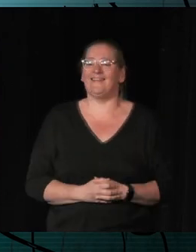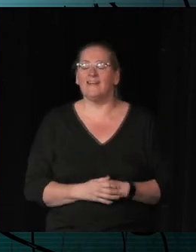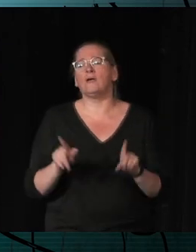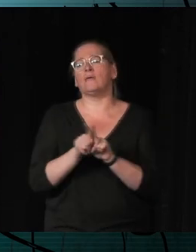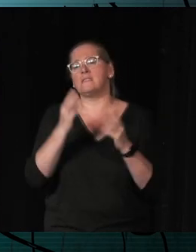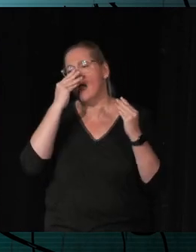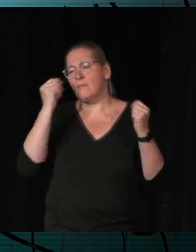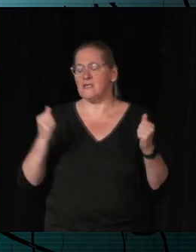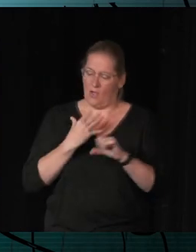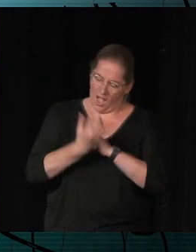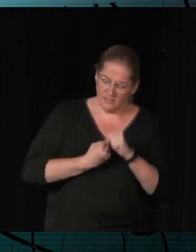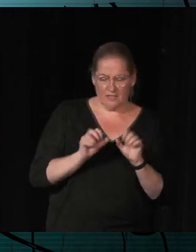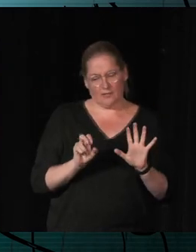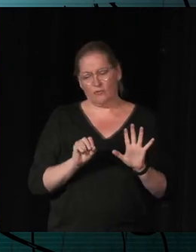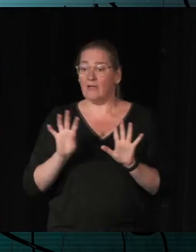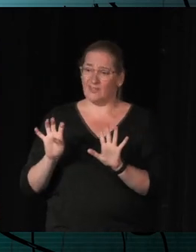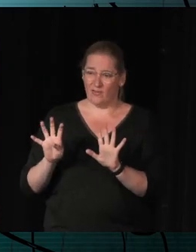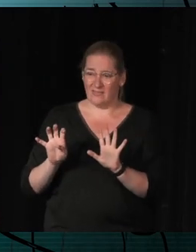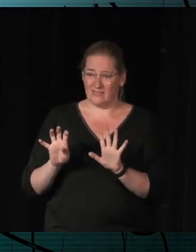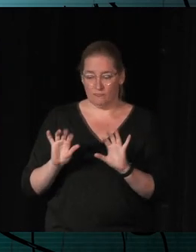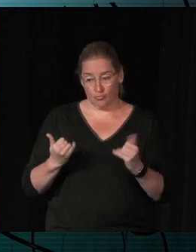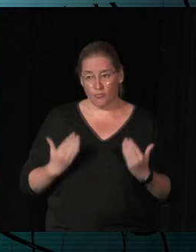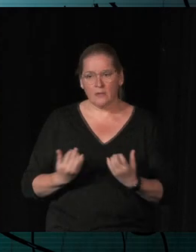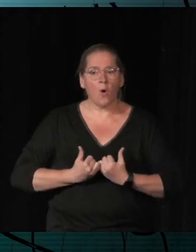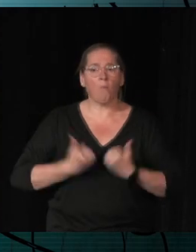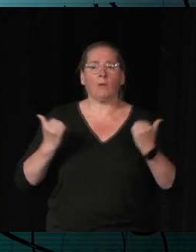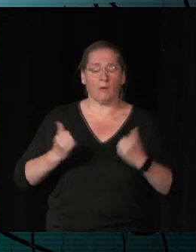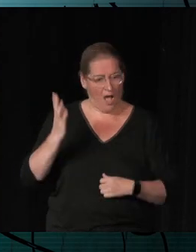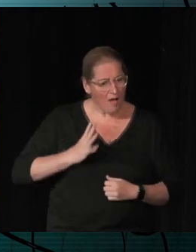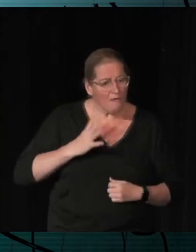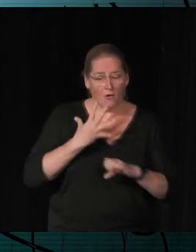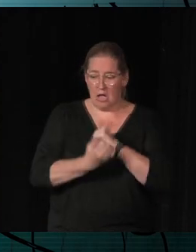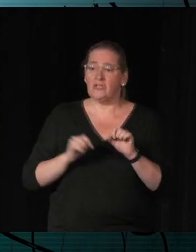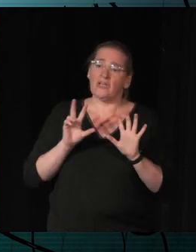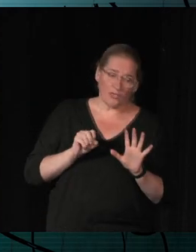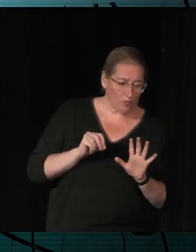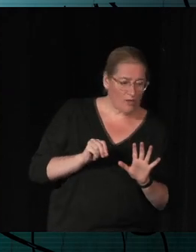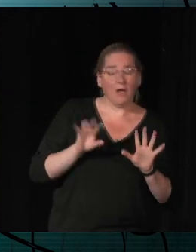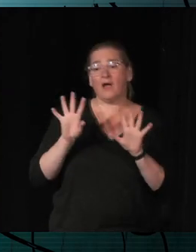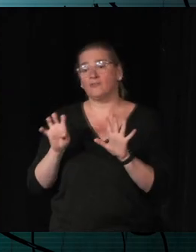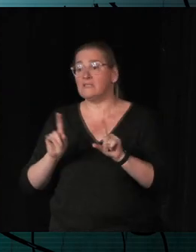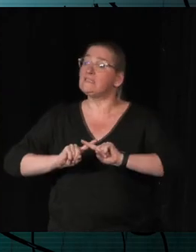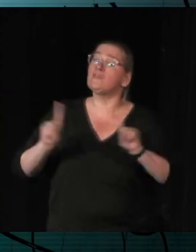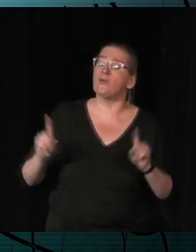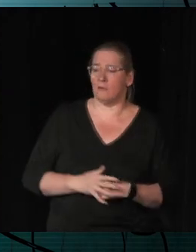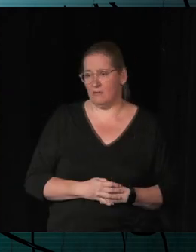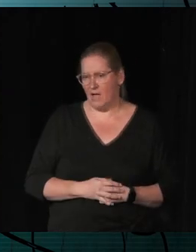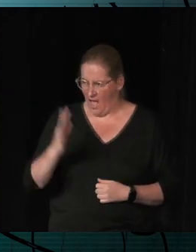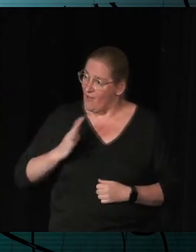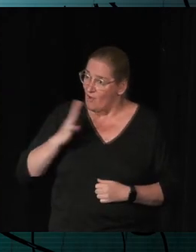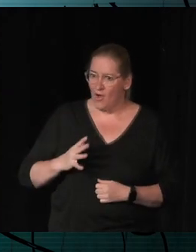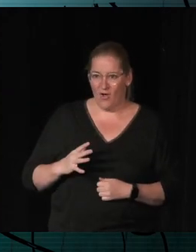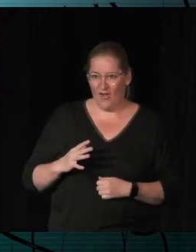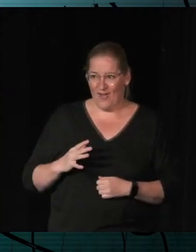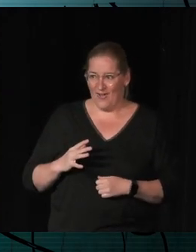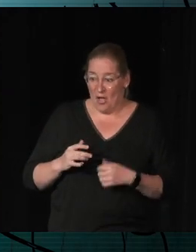années 80 90 ceux qui ont découvert la microinformatique dans les années 80 90 quand on découvrait un jeu il y avait